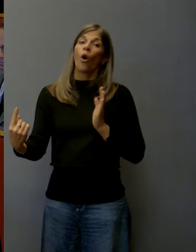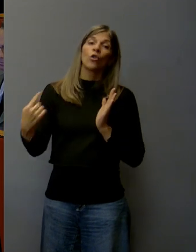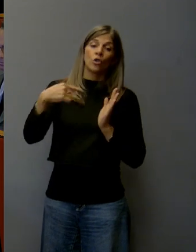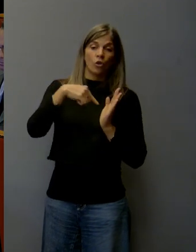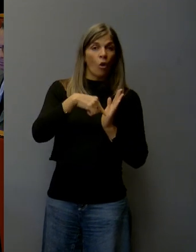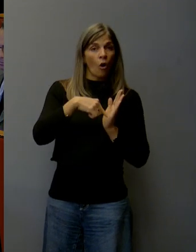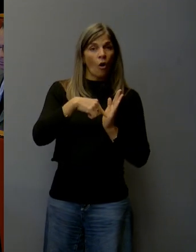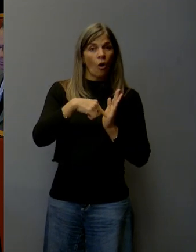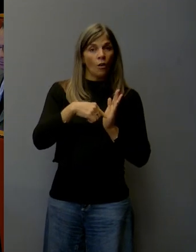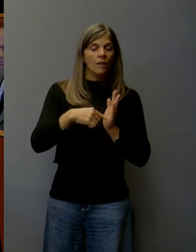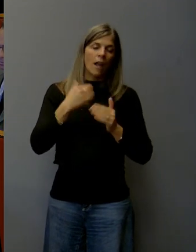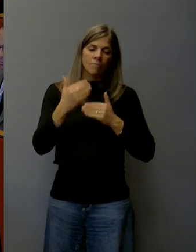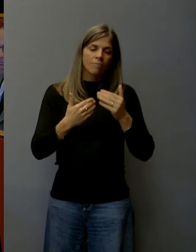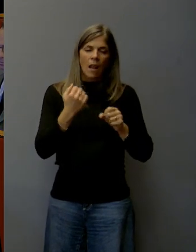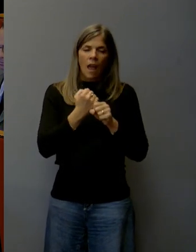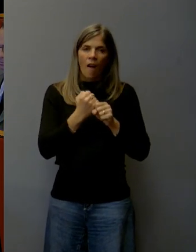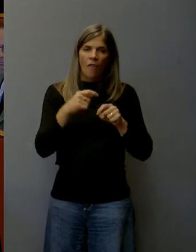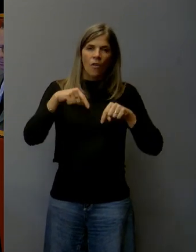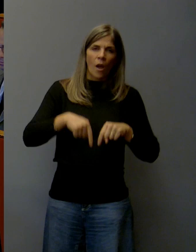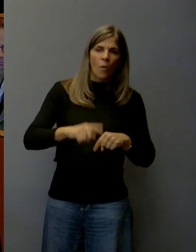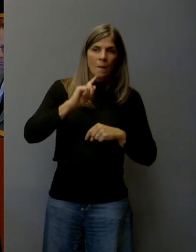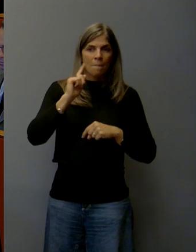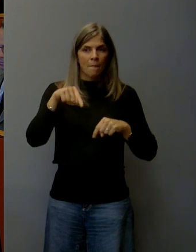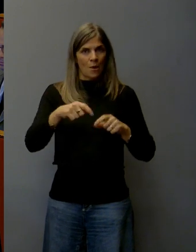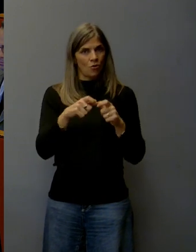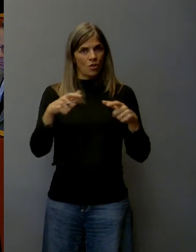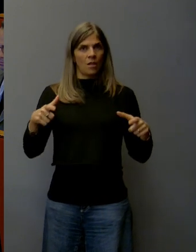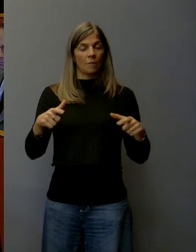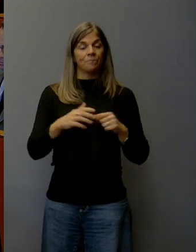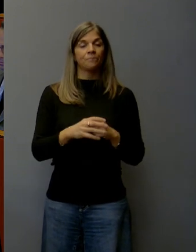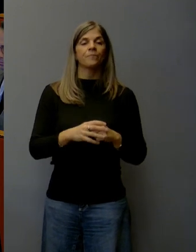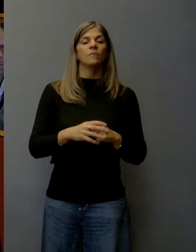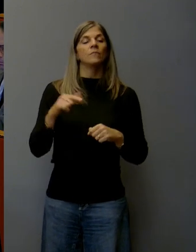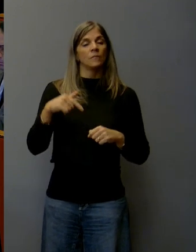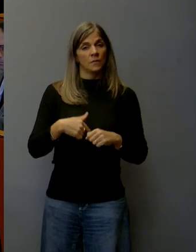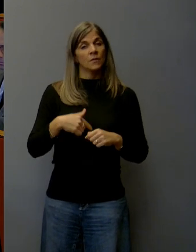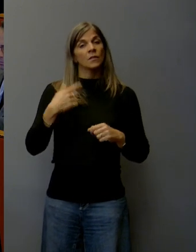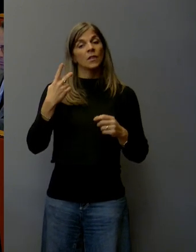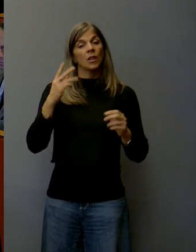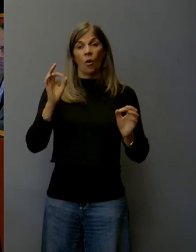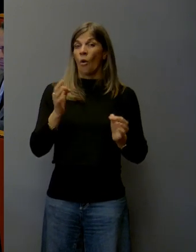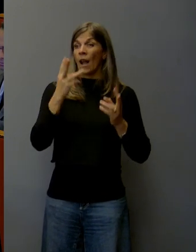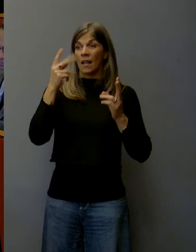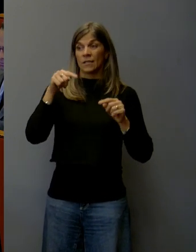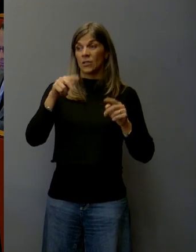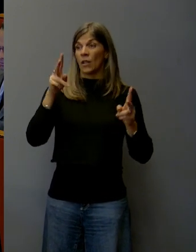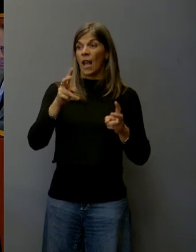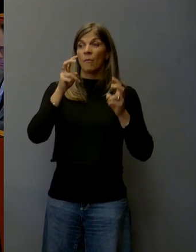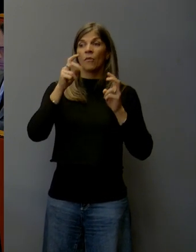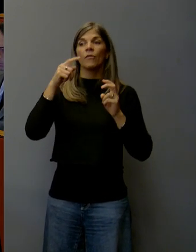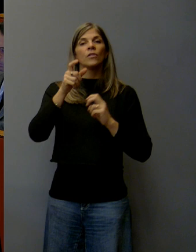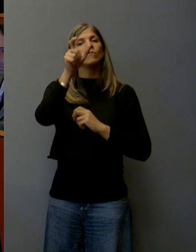suo miglioramento Ne approfitto anche per dire che ad oggi in realtà noi abbiamo un assessore che lo chiamiamo